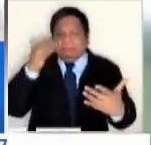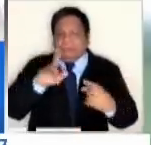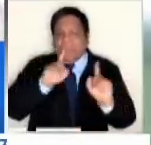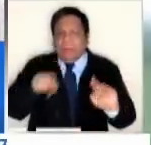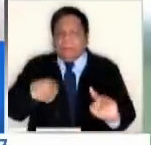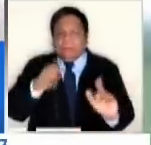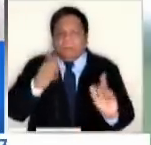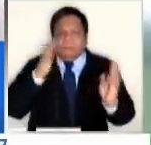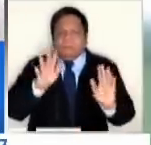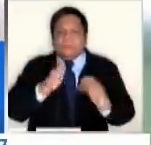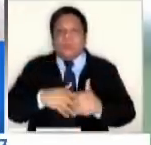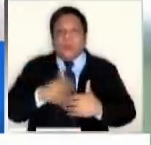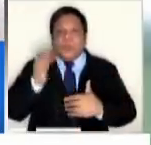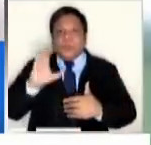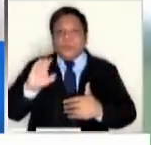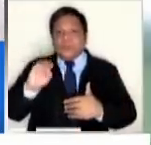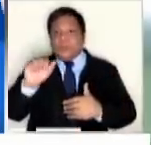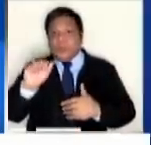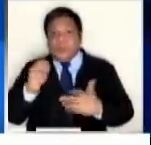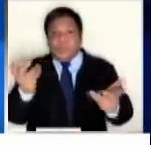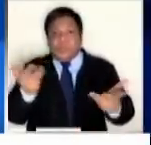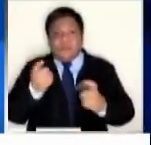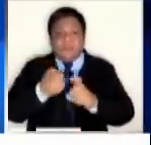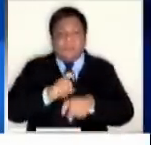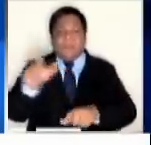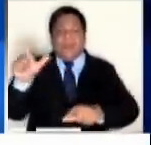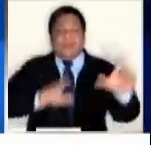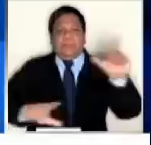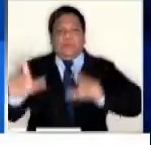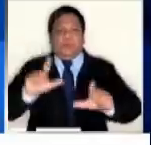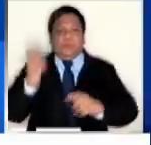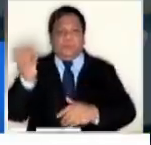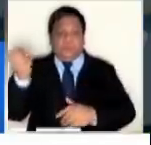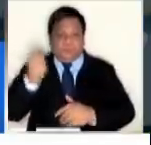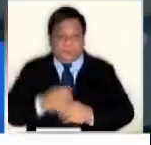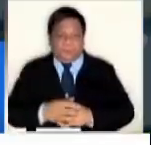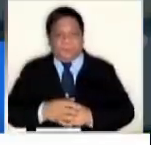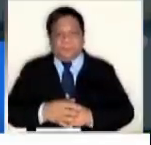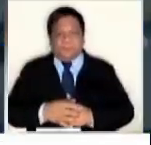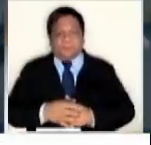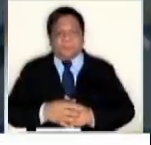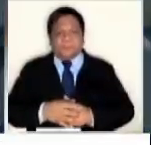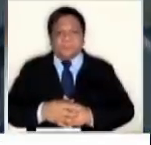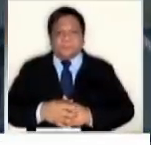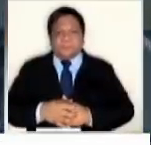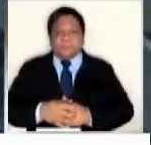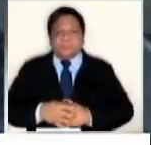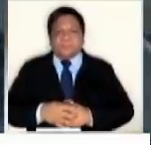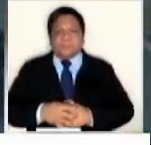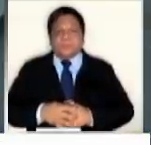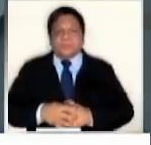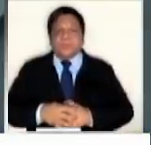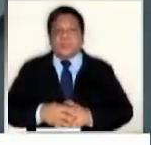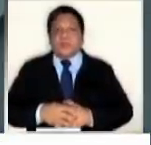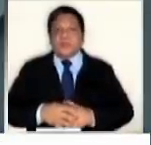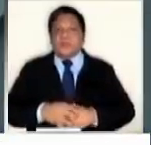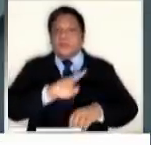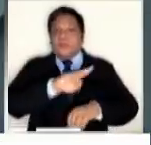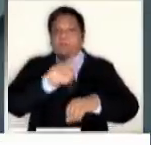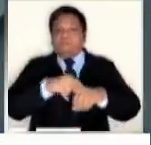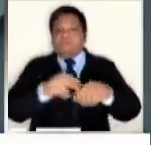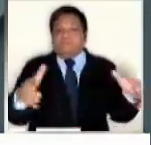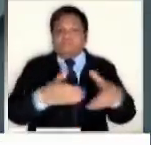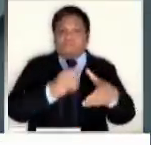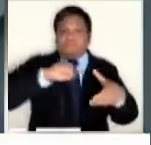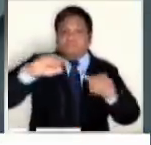COA kasi galing sa laboratories. Ayon sa National Task Force Against COVID-19,